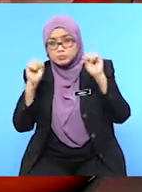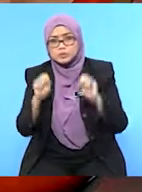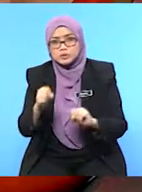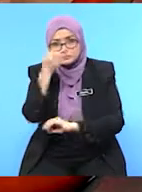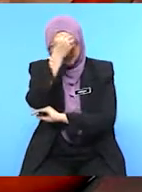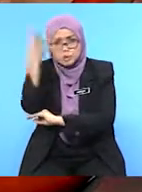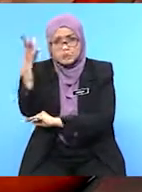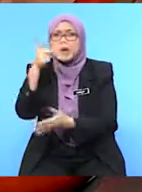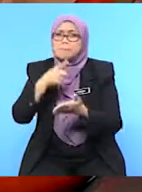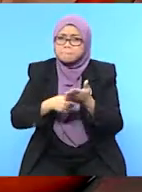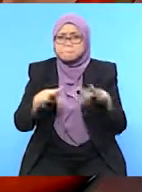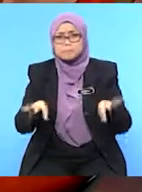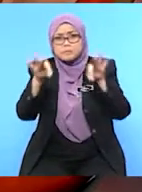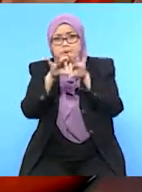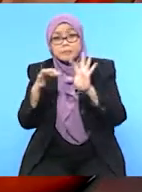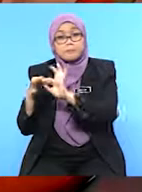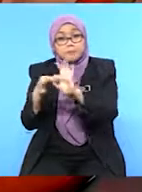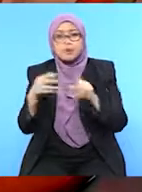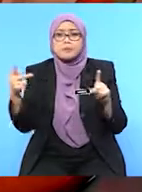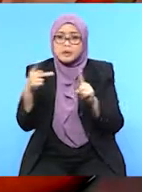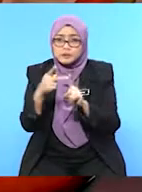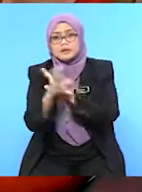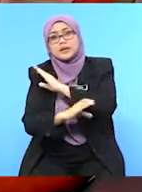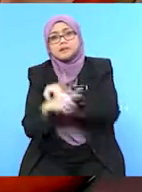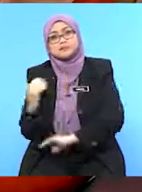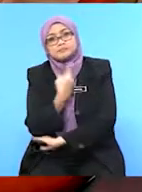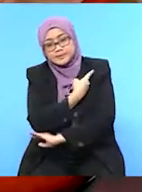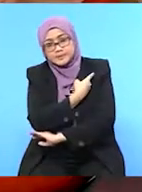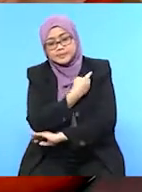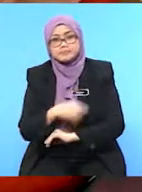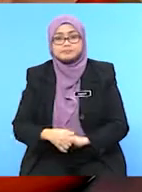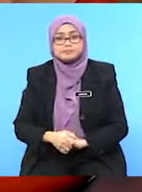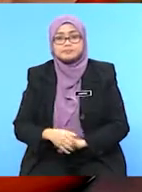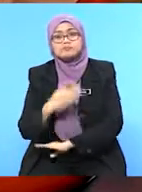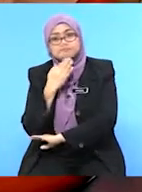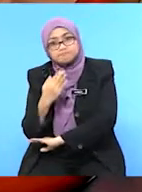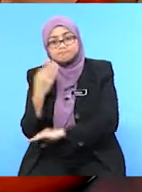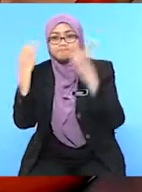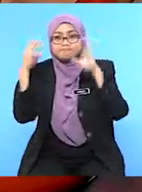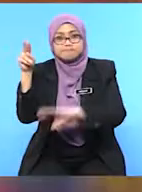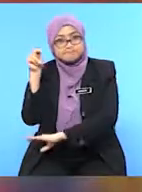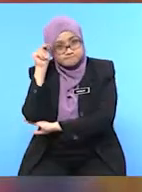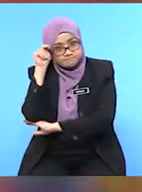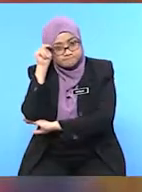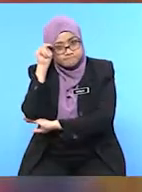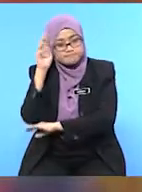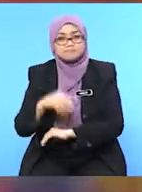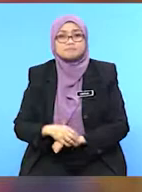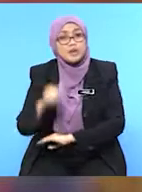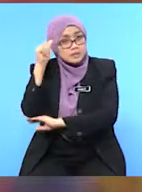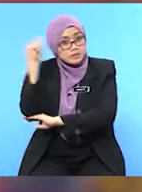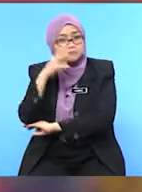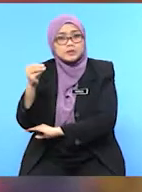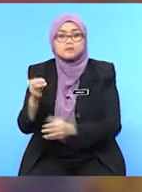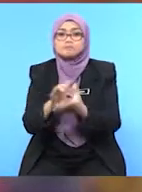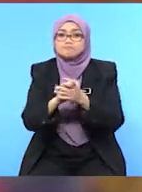Apakah kepentingan perpaduan itu kepada negara kita kitchen kasih sebenarnya Khan assalamualaikum dan selamat sore